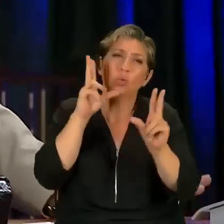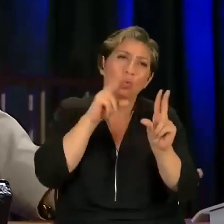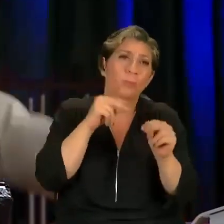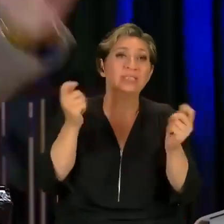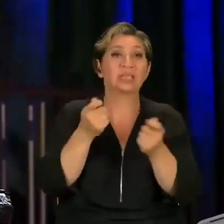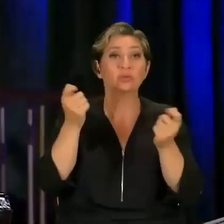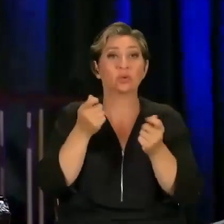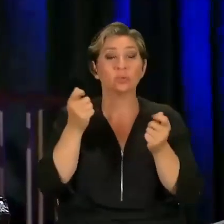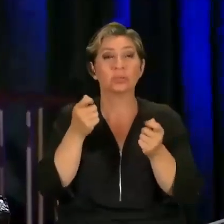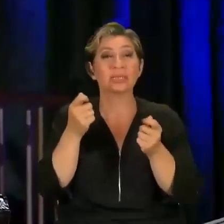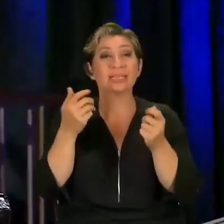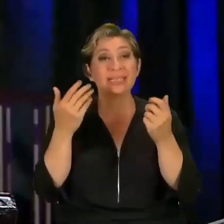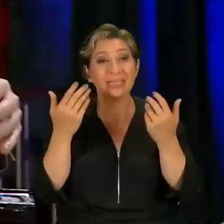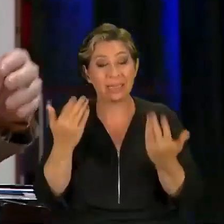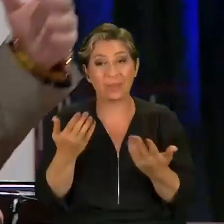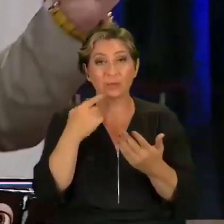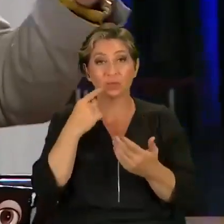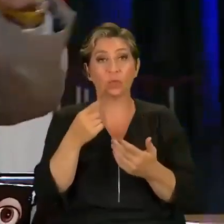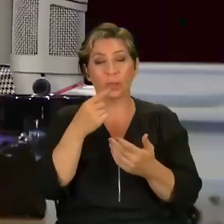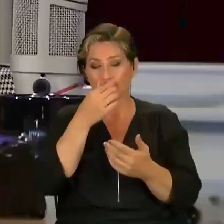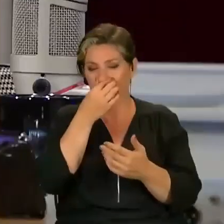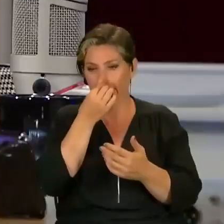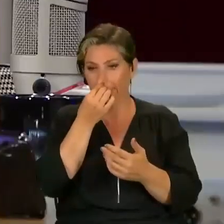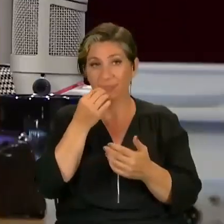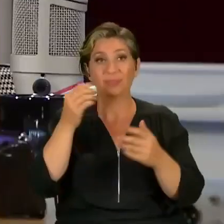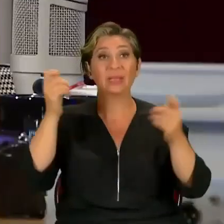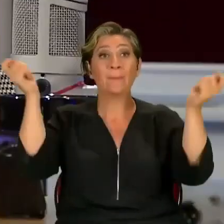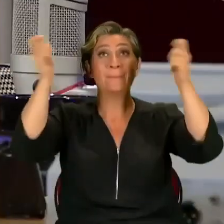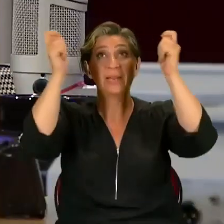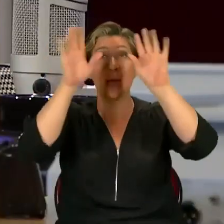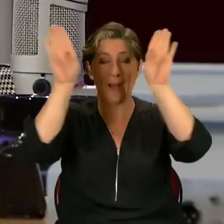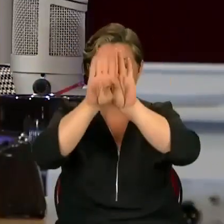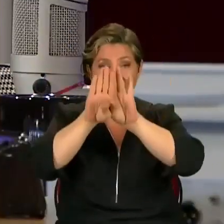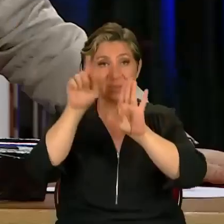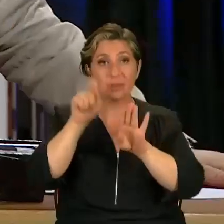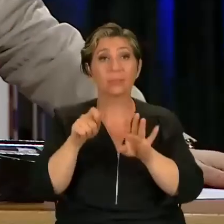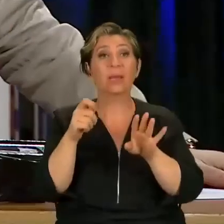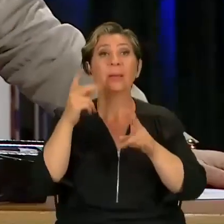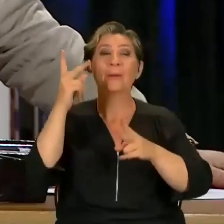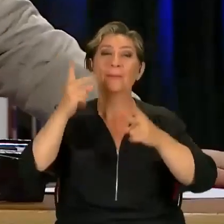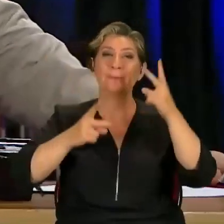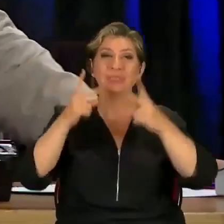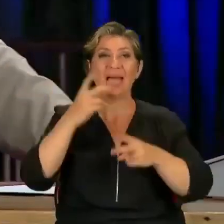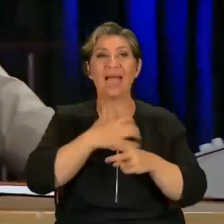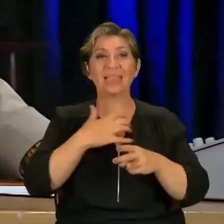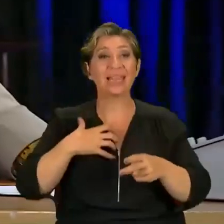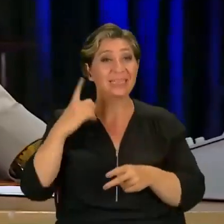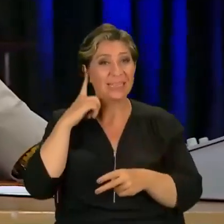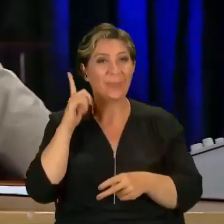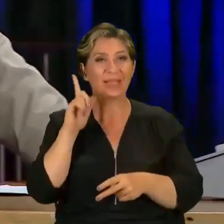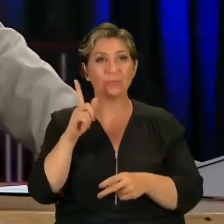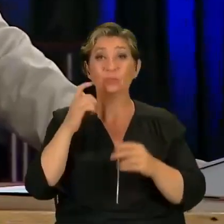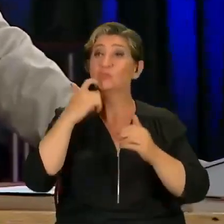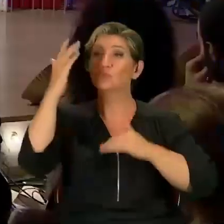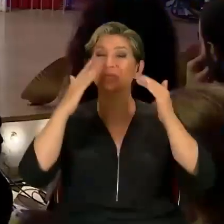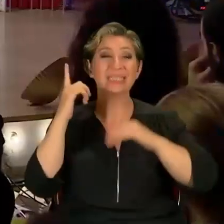uyumaya çalışıyorum ve tabii ki söylüyorlar bu işte perdeleri kapat falan filan. Evet, bazı şeyleri anneleri dinlemek